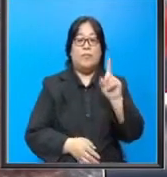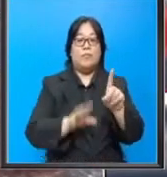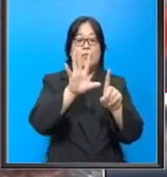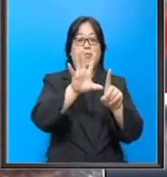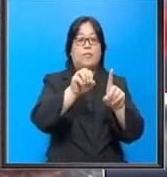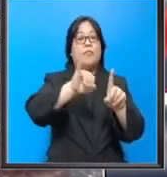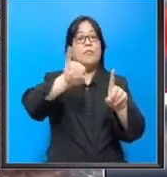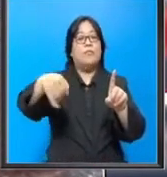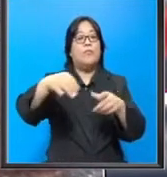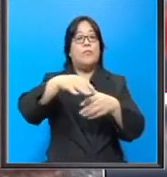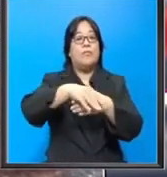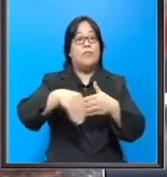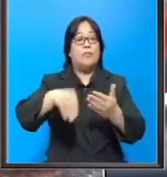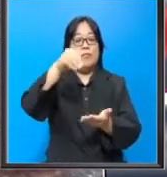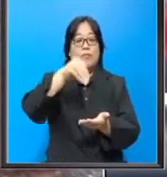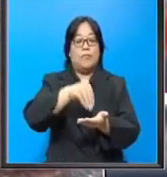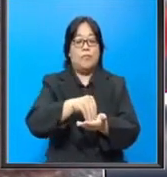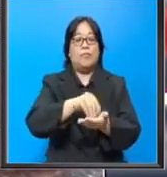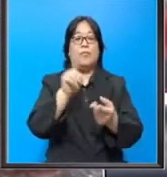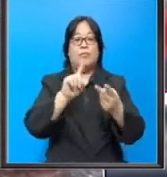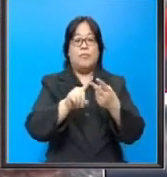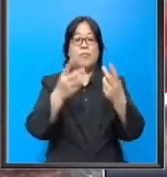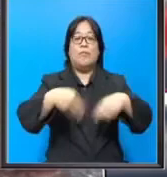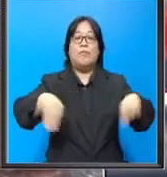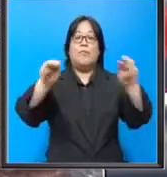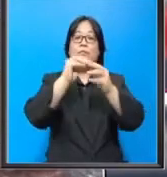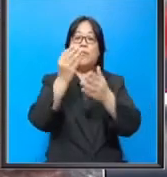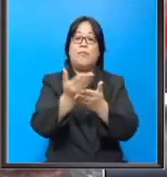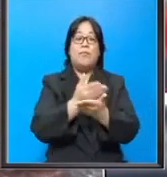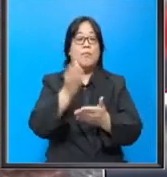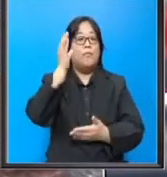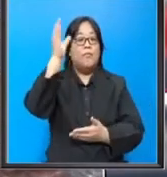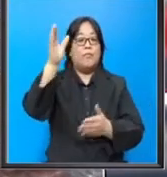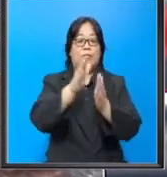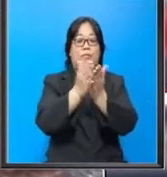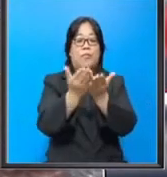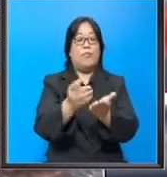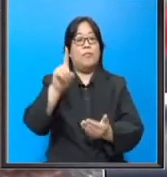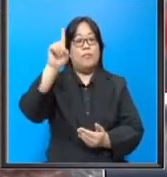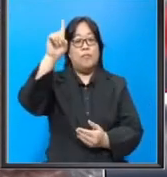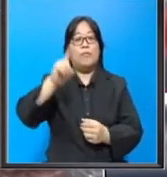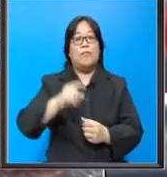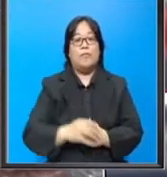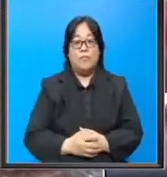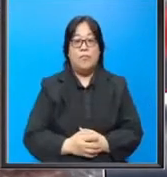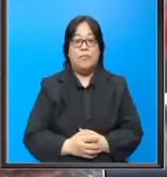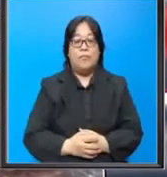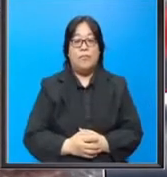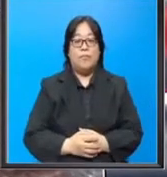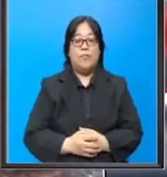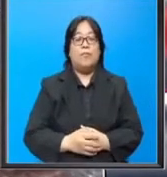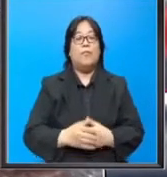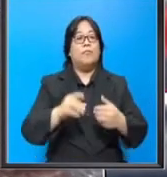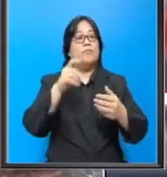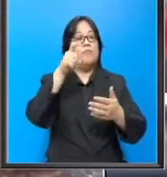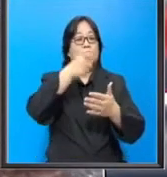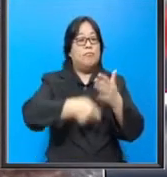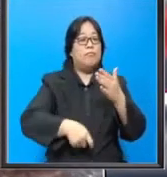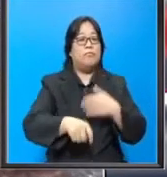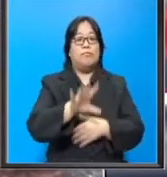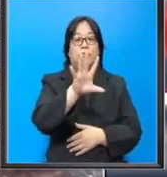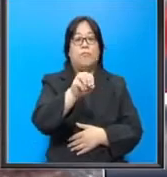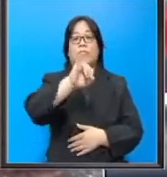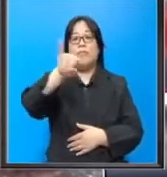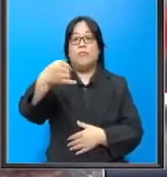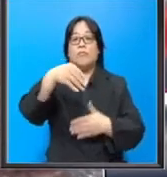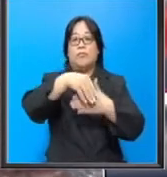150000000 ditempatkan pula masjid baru berkonsepkan Alquran yang menelan kos sebanyak